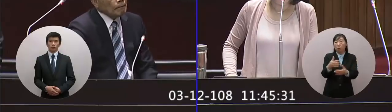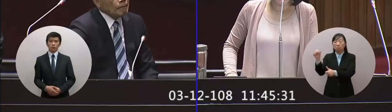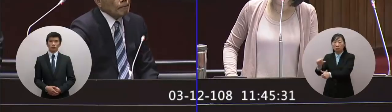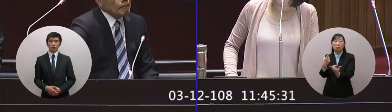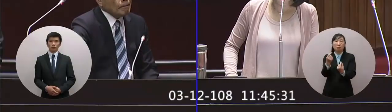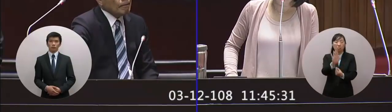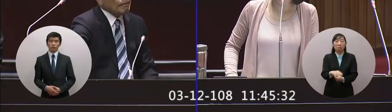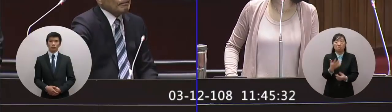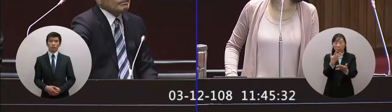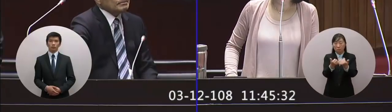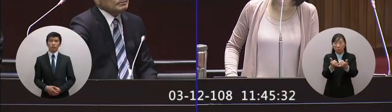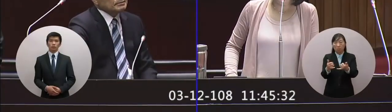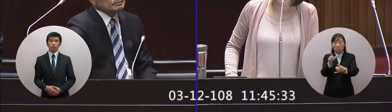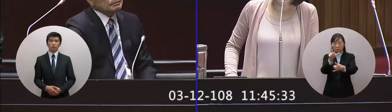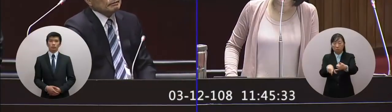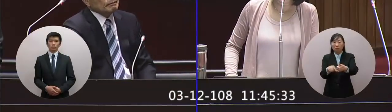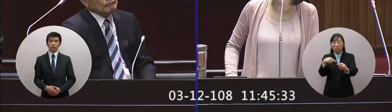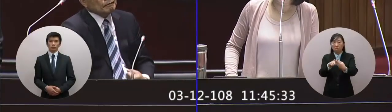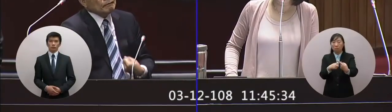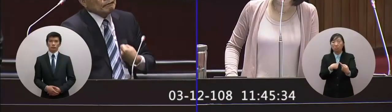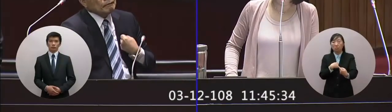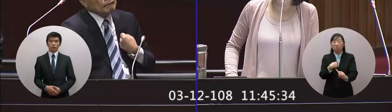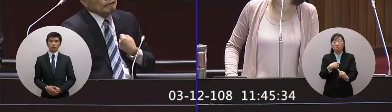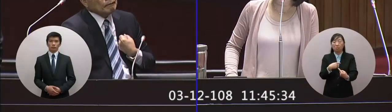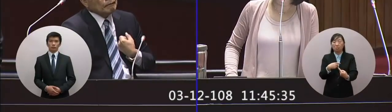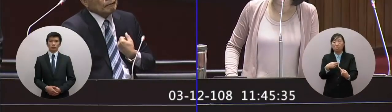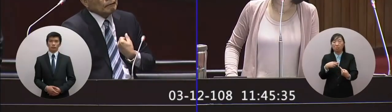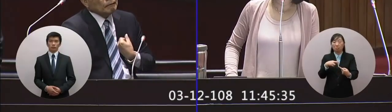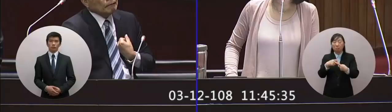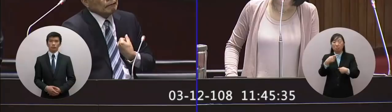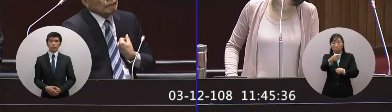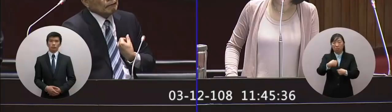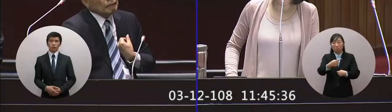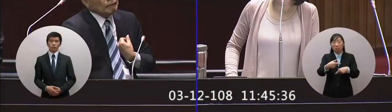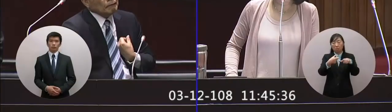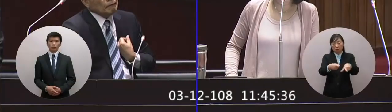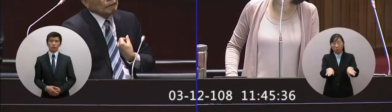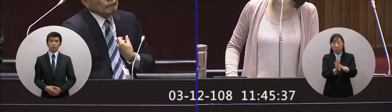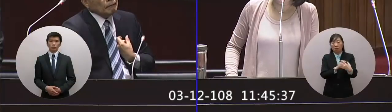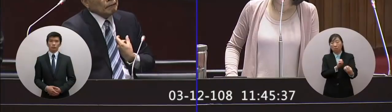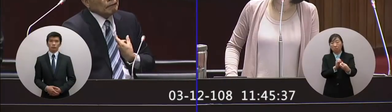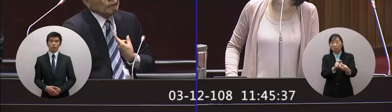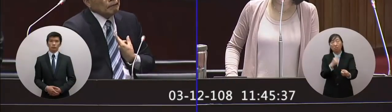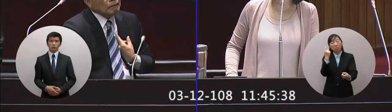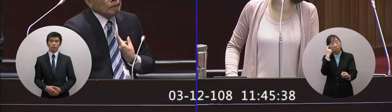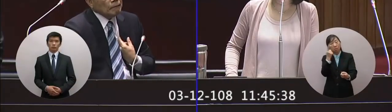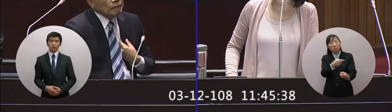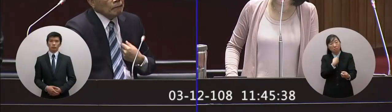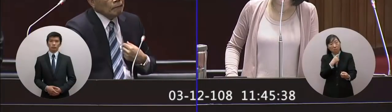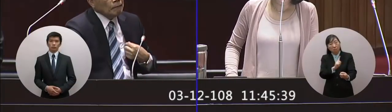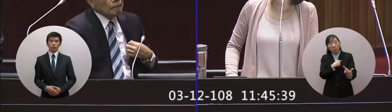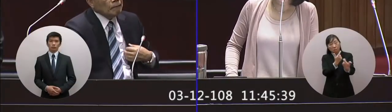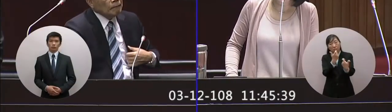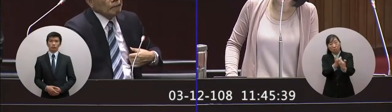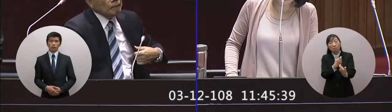体，我们应当跟学生勇敢坦诚地导入 design thinking， 使用者为